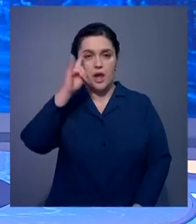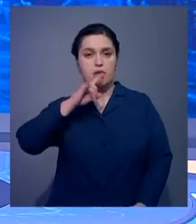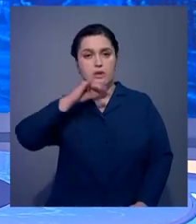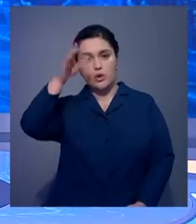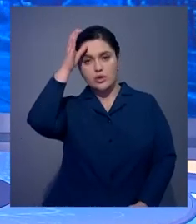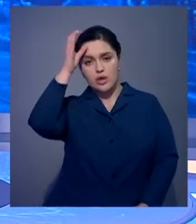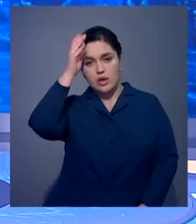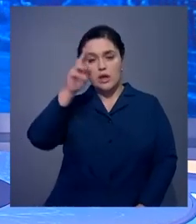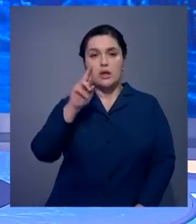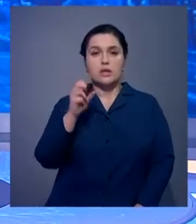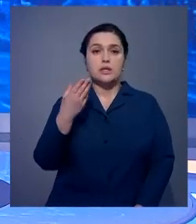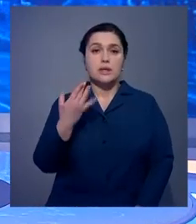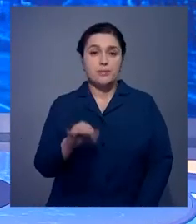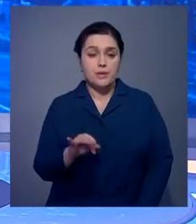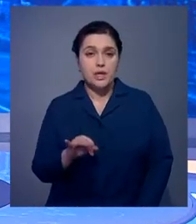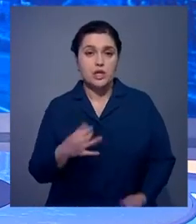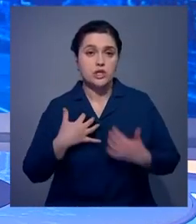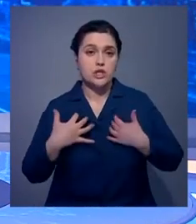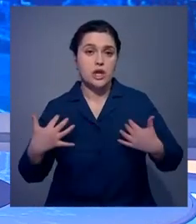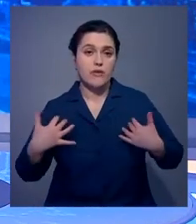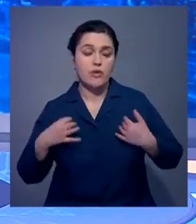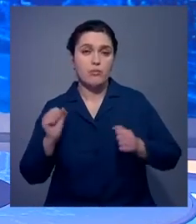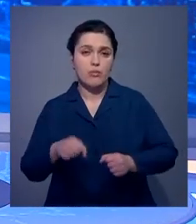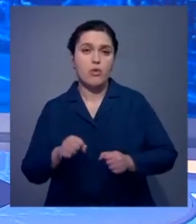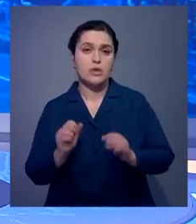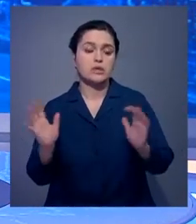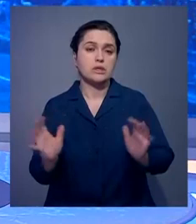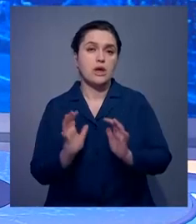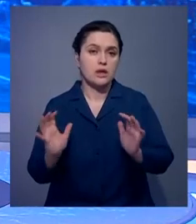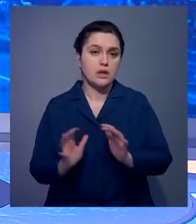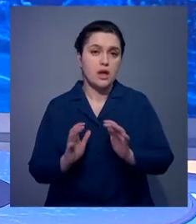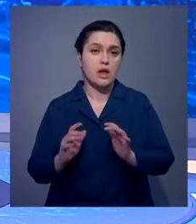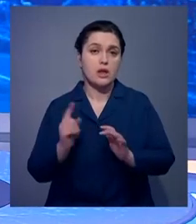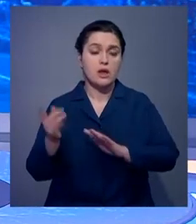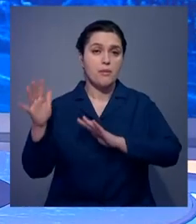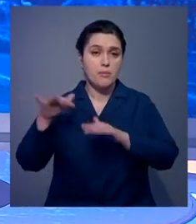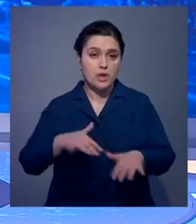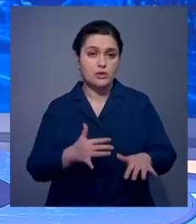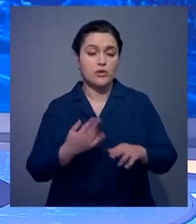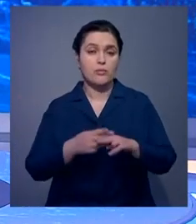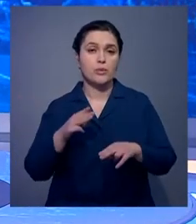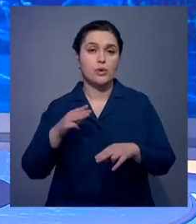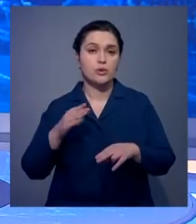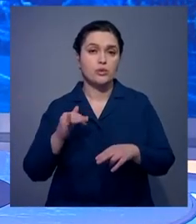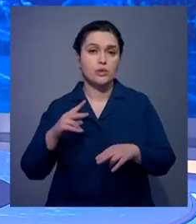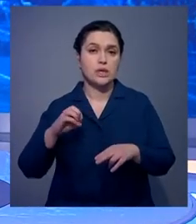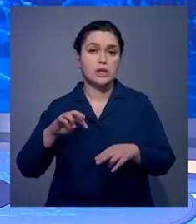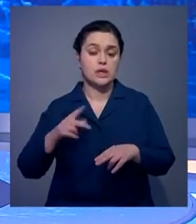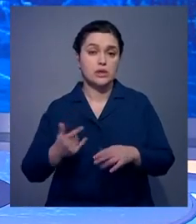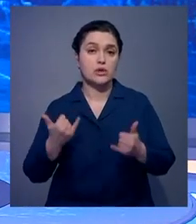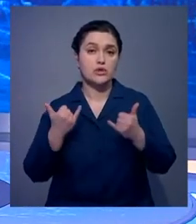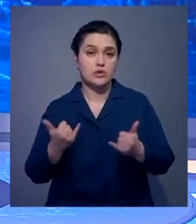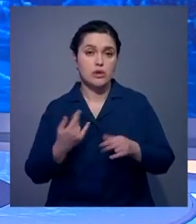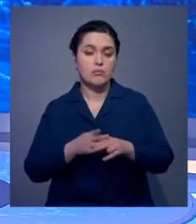Казахстанские исследователи утверждают, каспийских тюленей можно сохранить. Популяция единственного морского млекопитающего в Казахстане сегодня находится